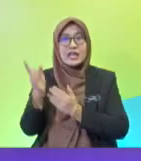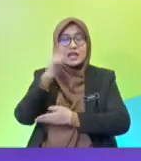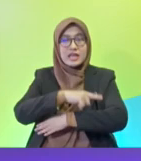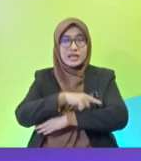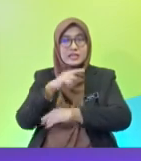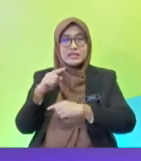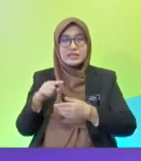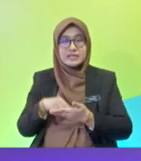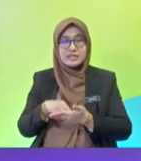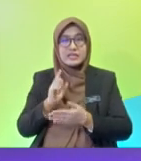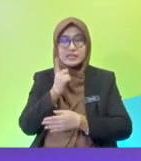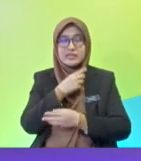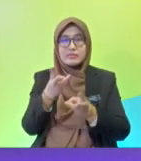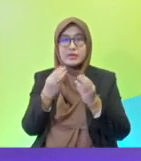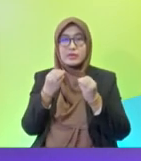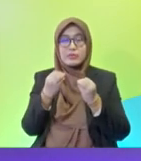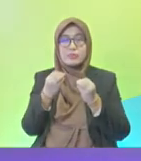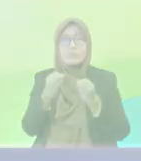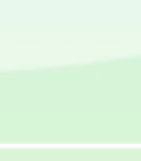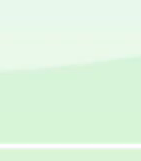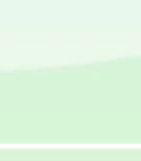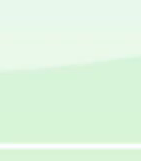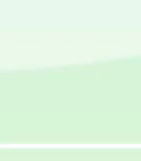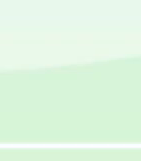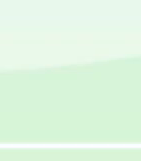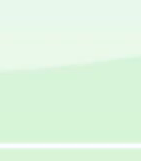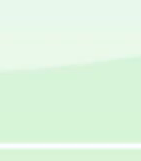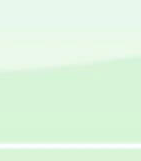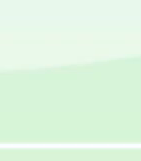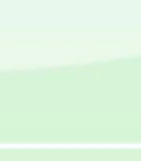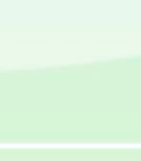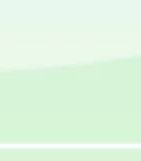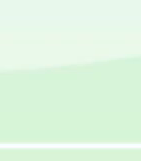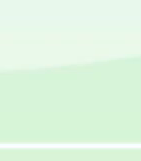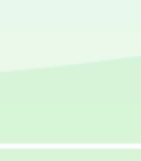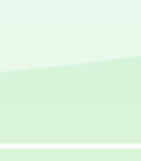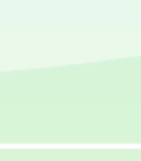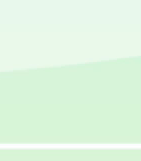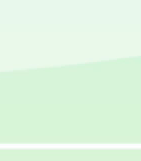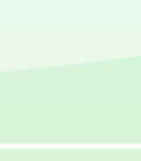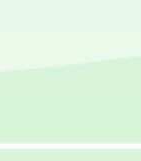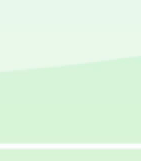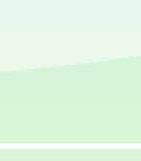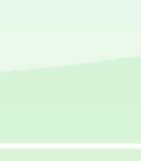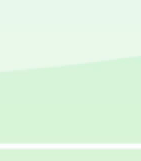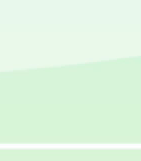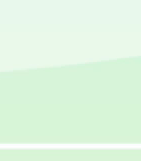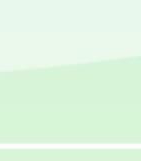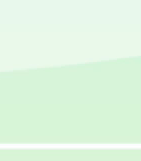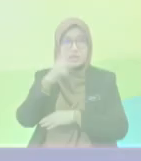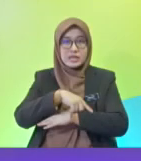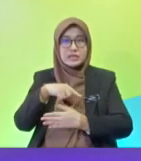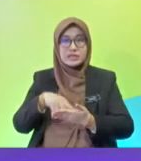kebersihan milik bersama ah jadi pada hari ini murid-murid akan menyatukan isi